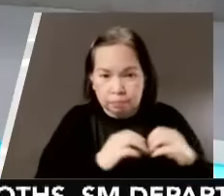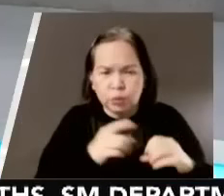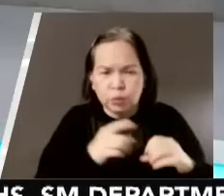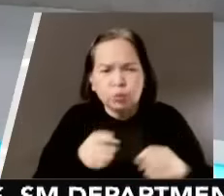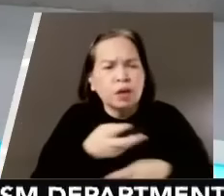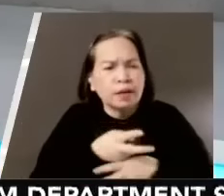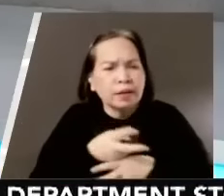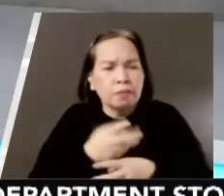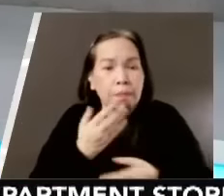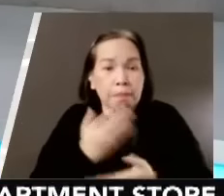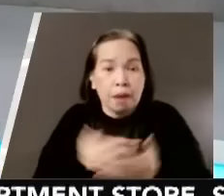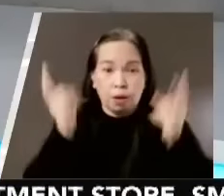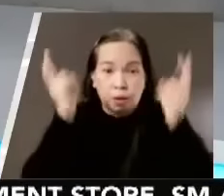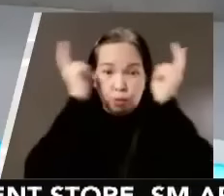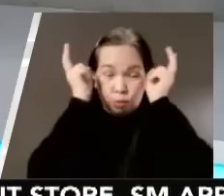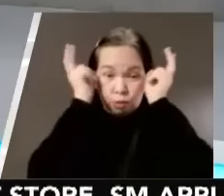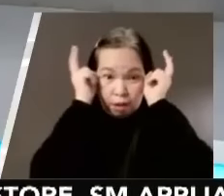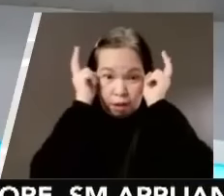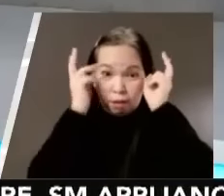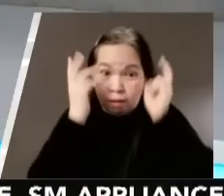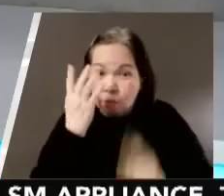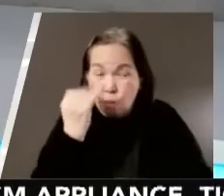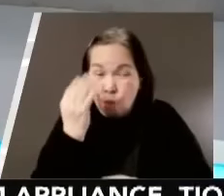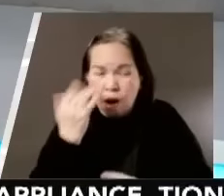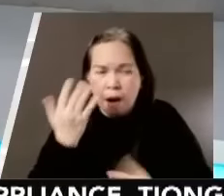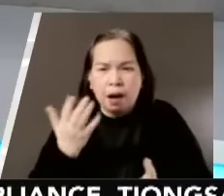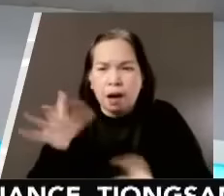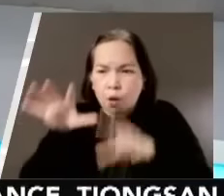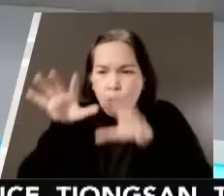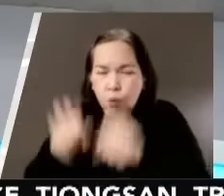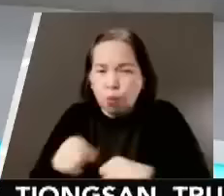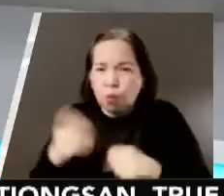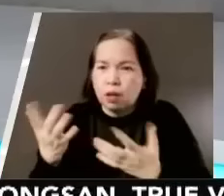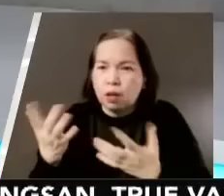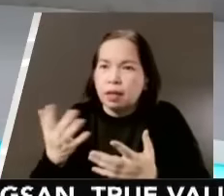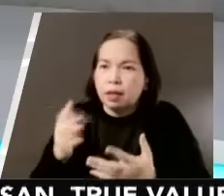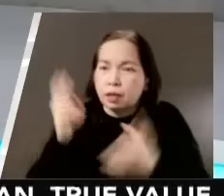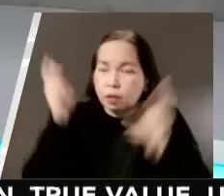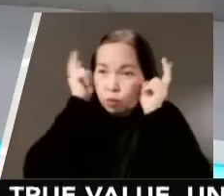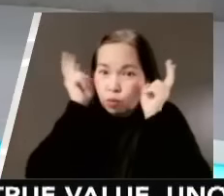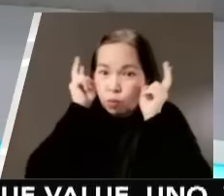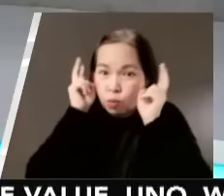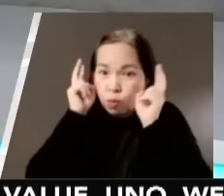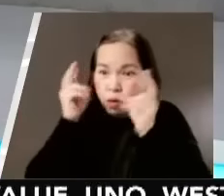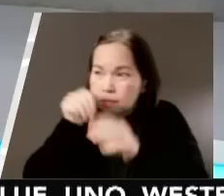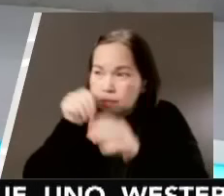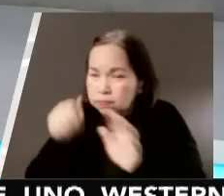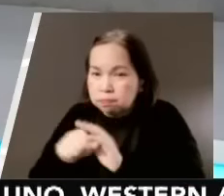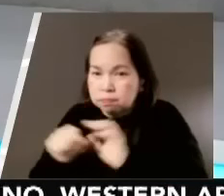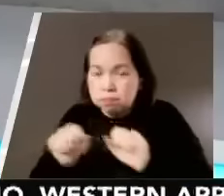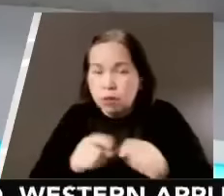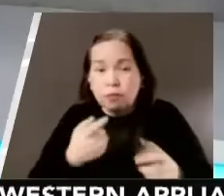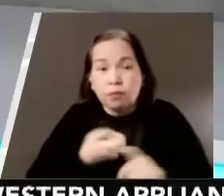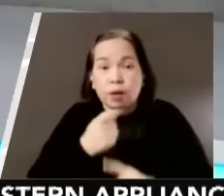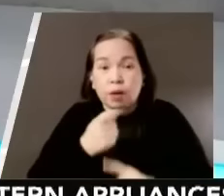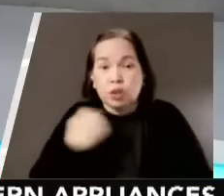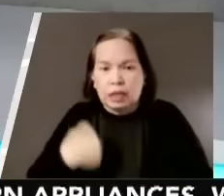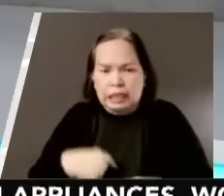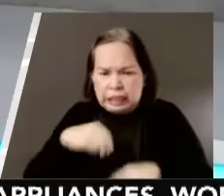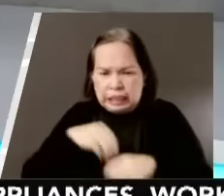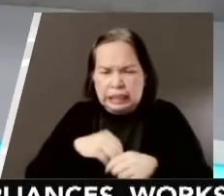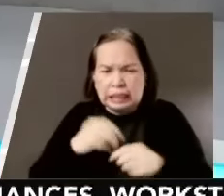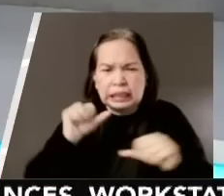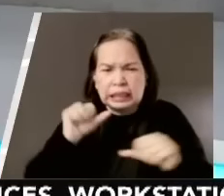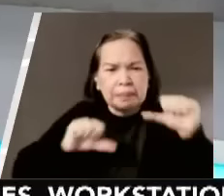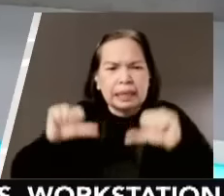mga nasabat na smuggled na gulay sa Nabotas na mula raw sa China, nakita positibo sa ilang kemikal gaya ng mga heavy metals na lead.